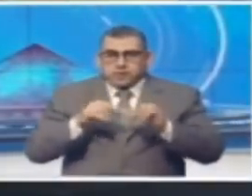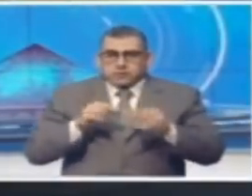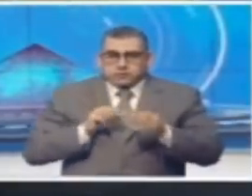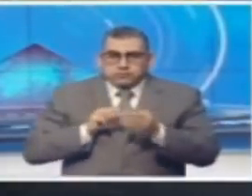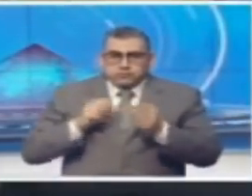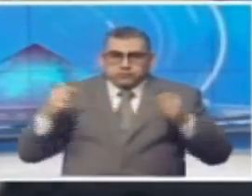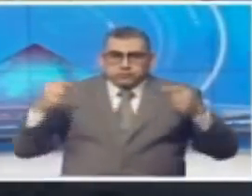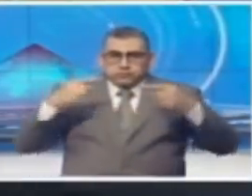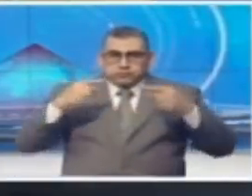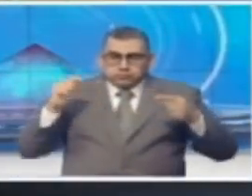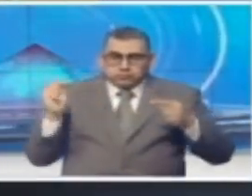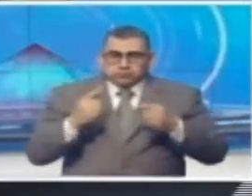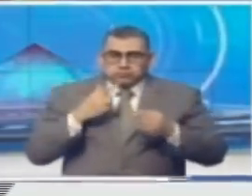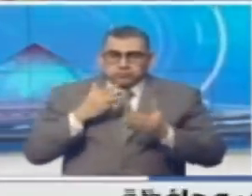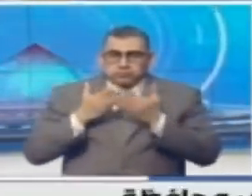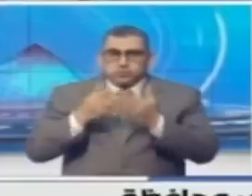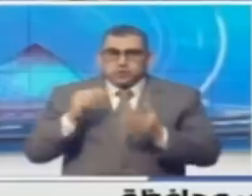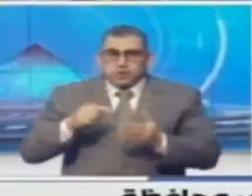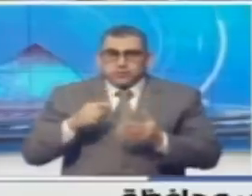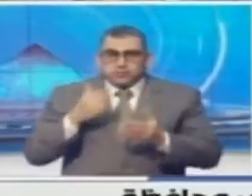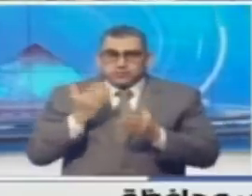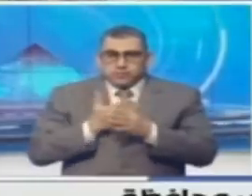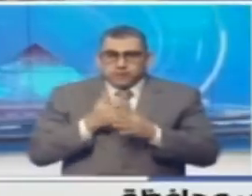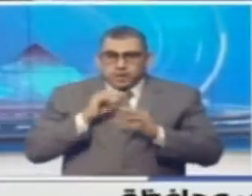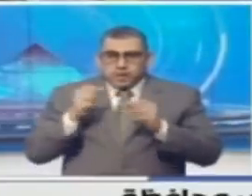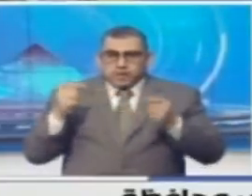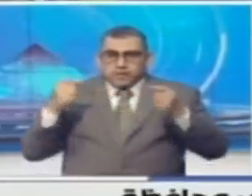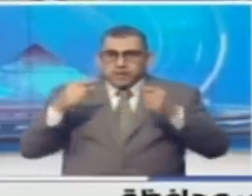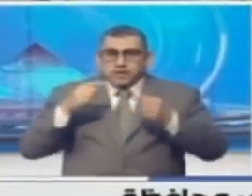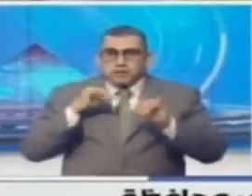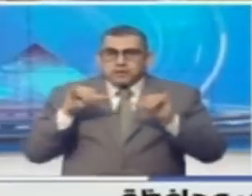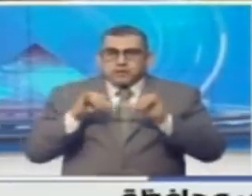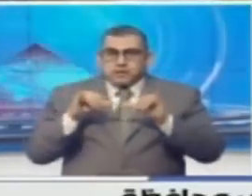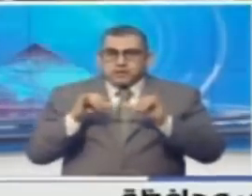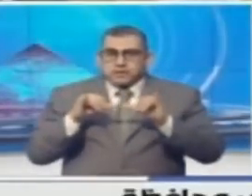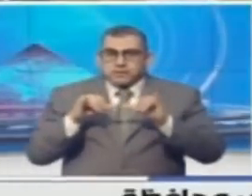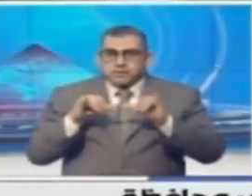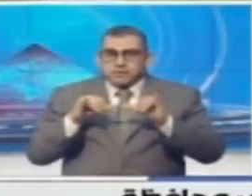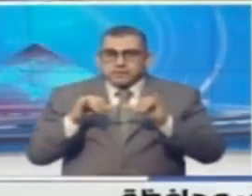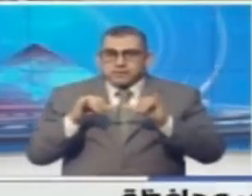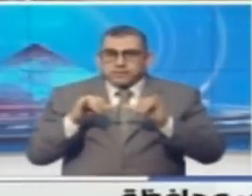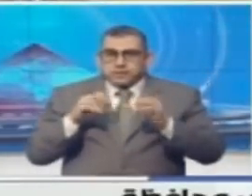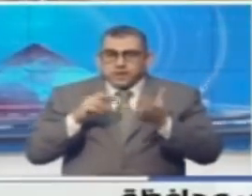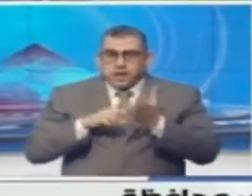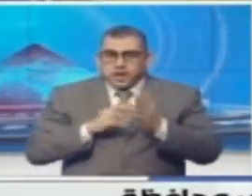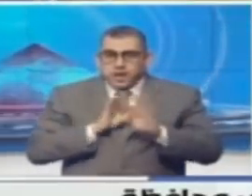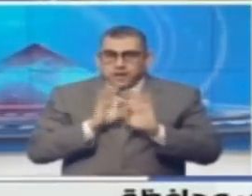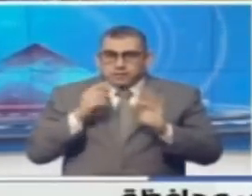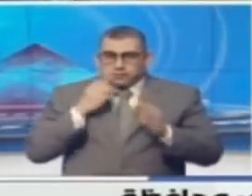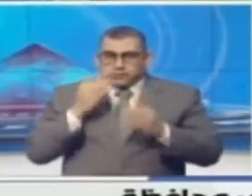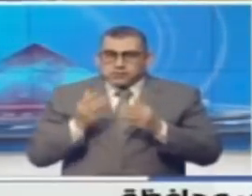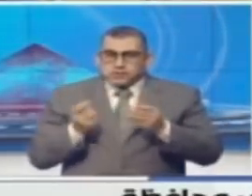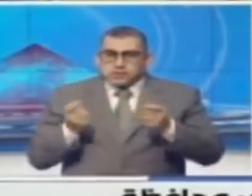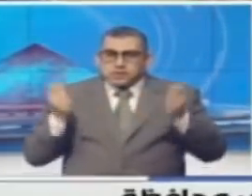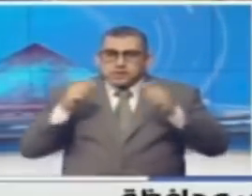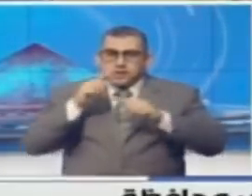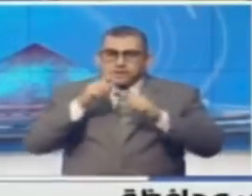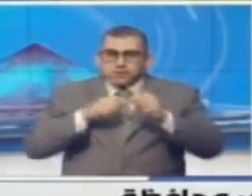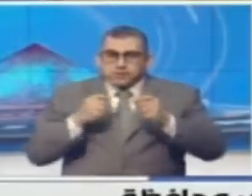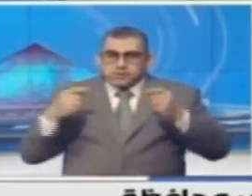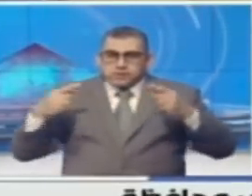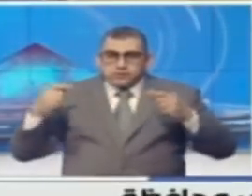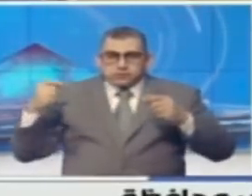والثانية من تطوير خدمات الإنترنت الثابت الذي نتج عنه تضاعف متوسط سرعة